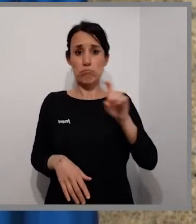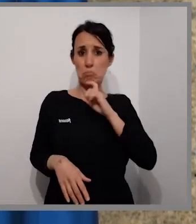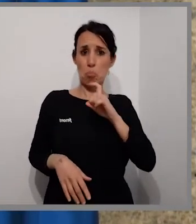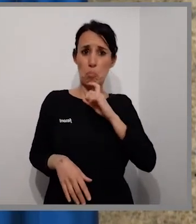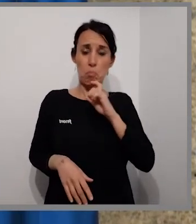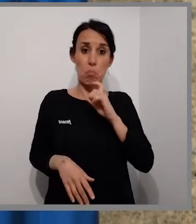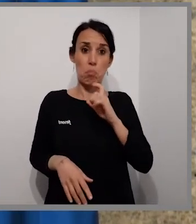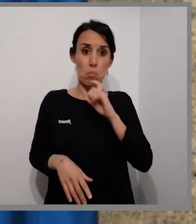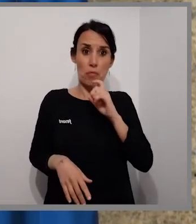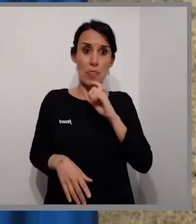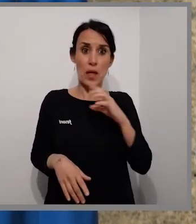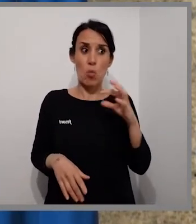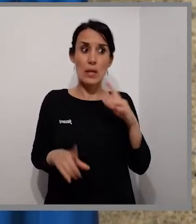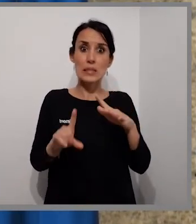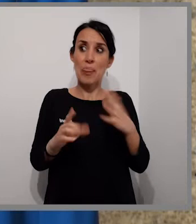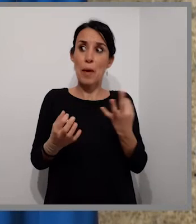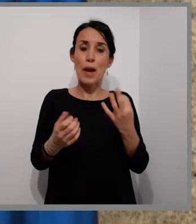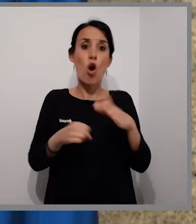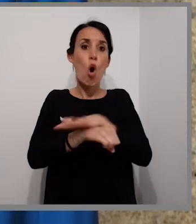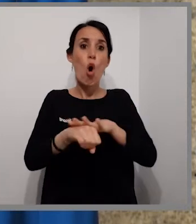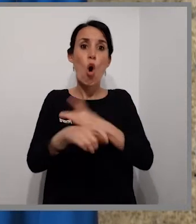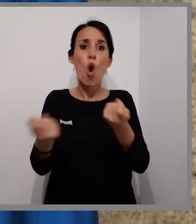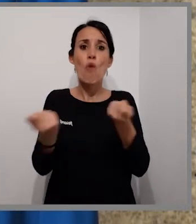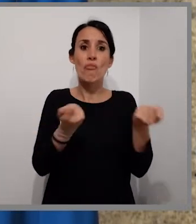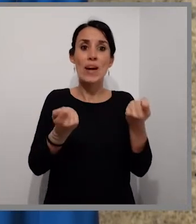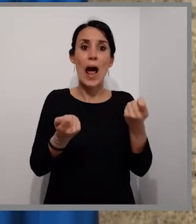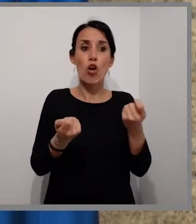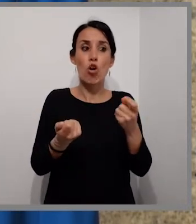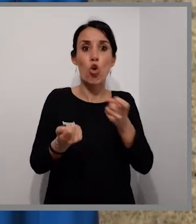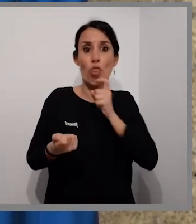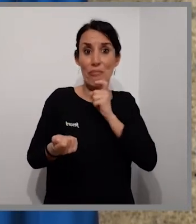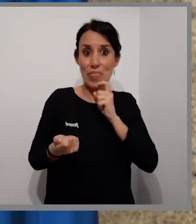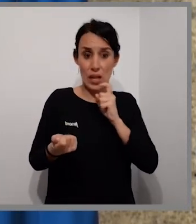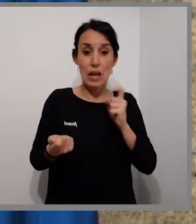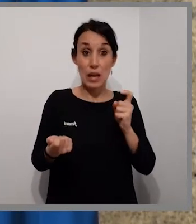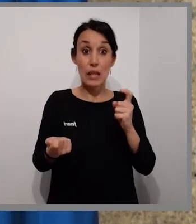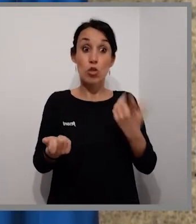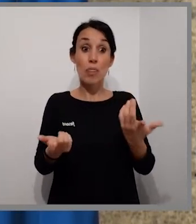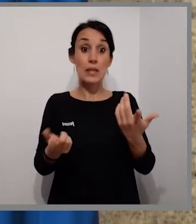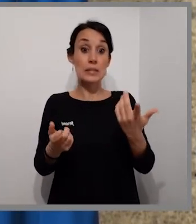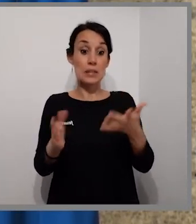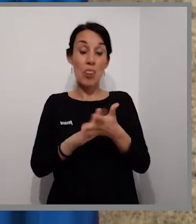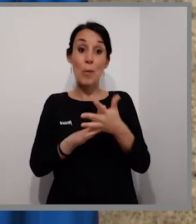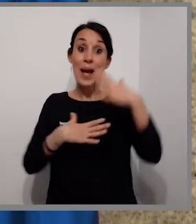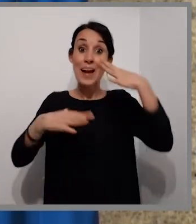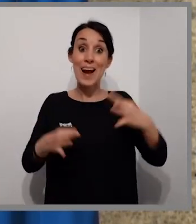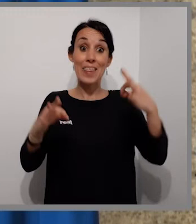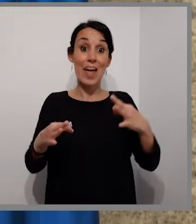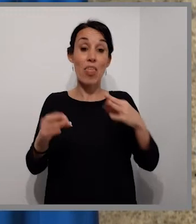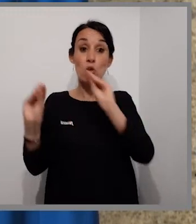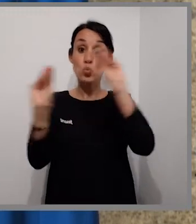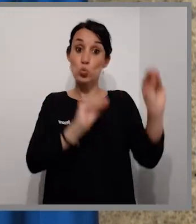complexe en aquests moments, ja que governa la complexitat. I la complexitat ara ha d'entendre de la